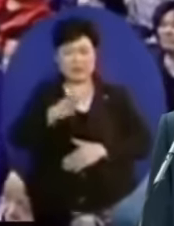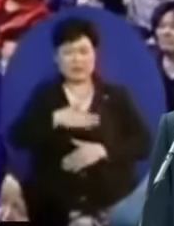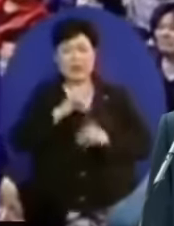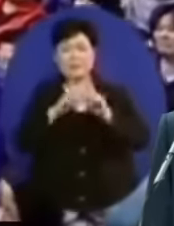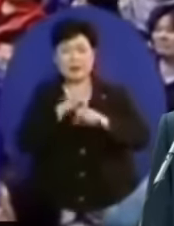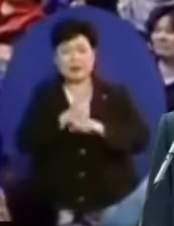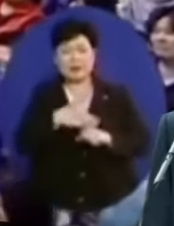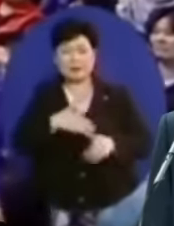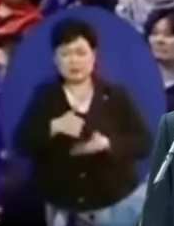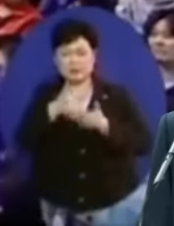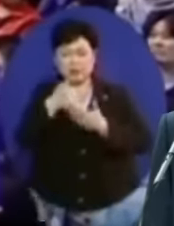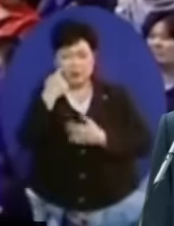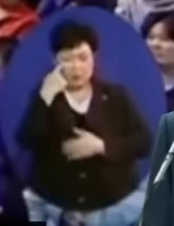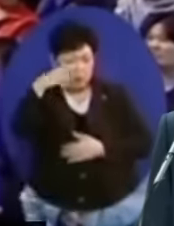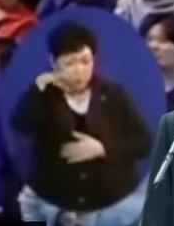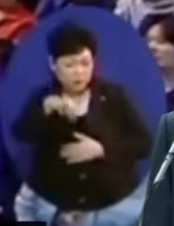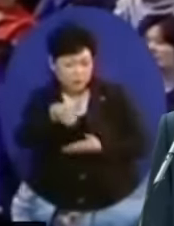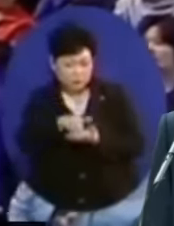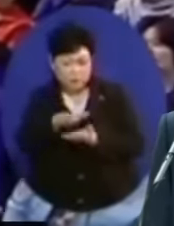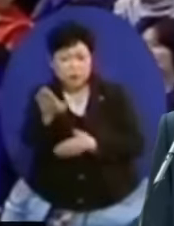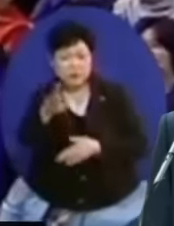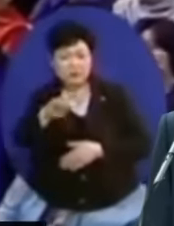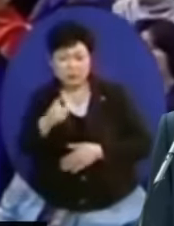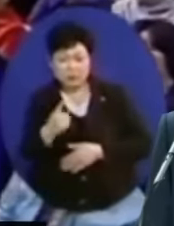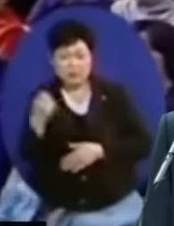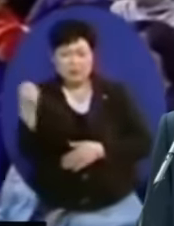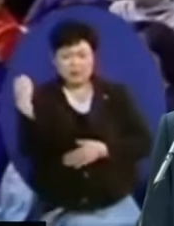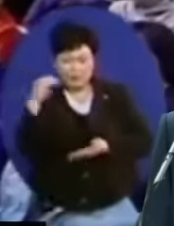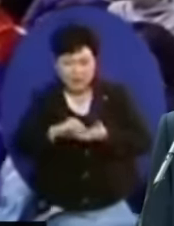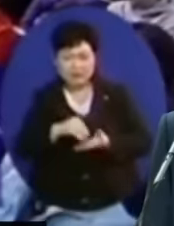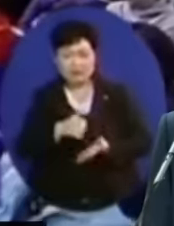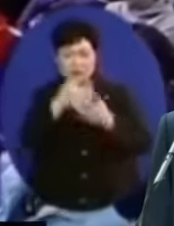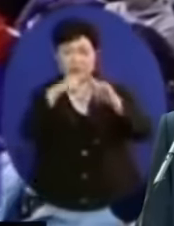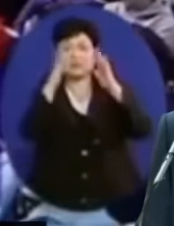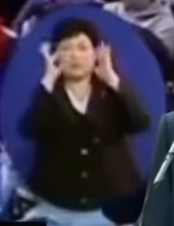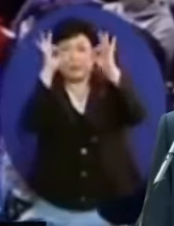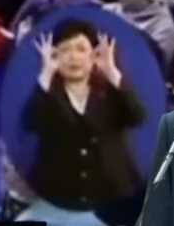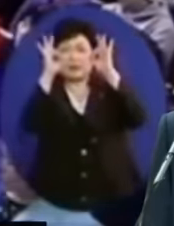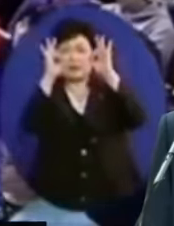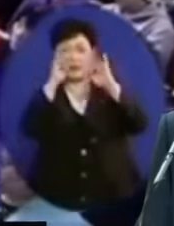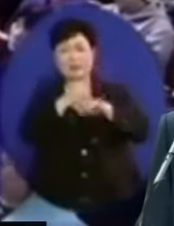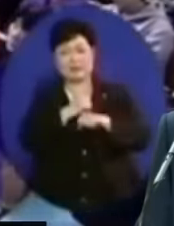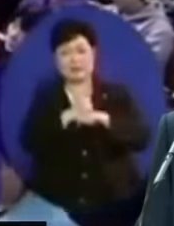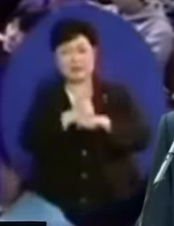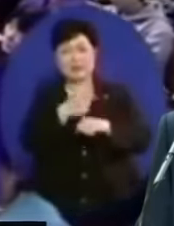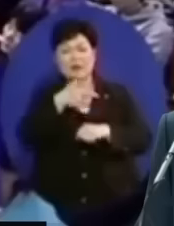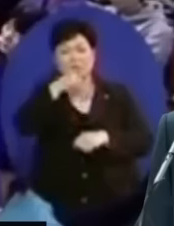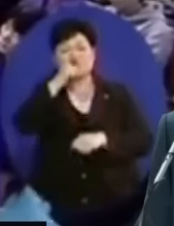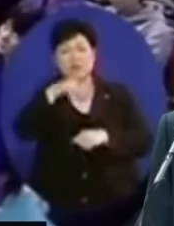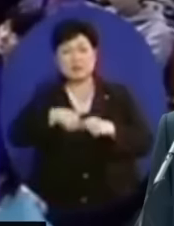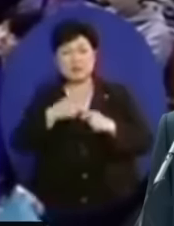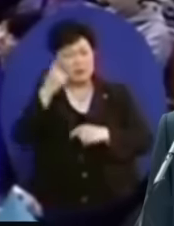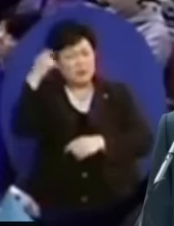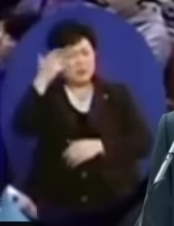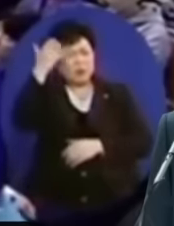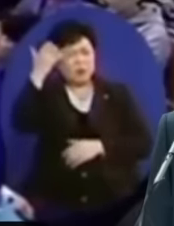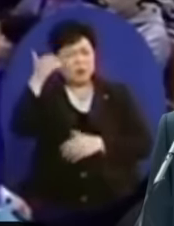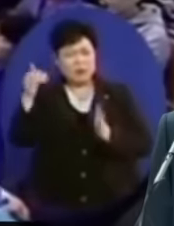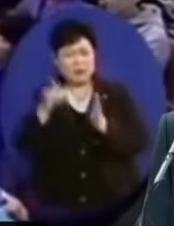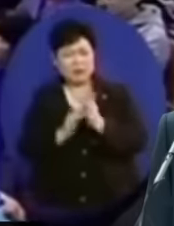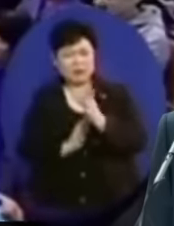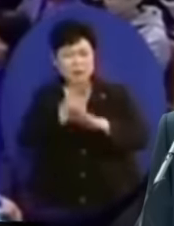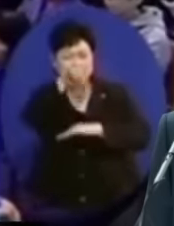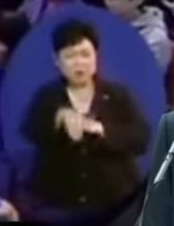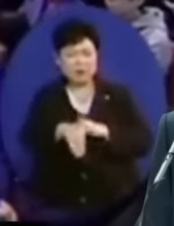말하기를 내가 주의 목전에서 쫓겨났을지라도 다시 주의 성전을 바라보겠다 하였나이다. 물이 나를 영혼까지 둘러싸우며